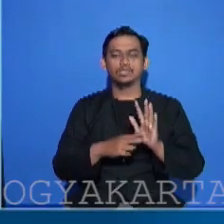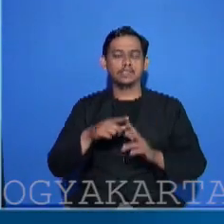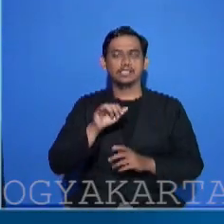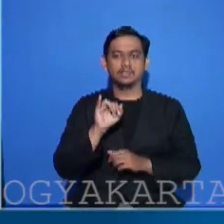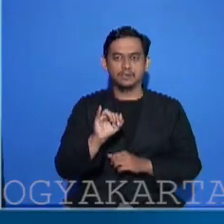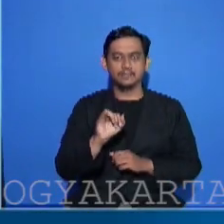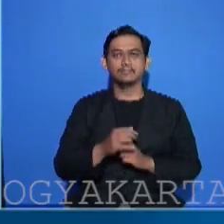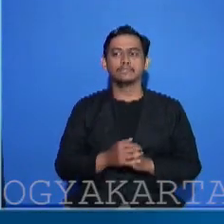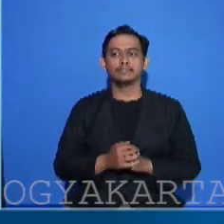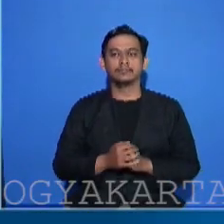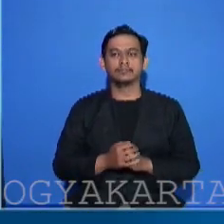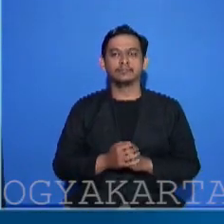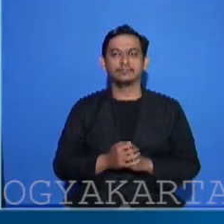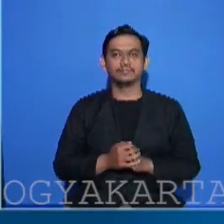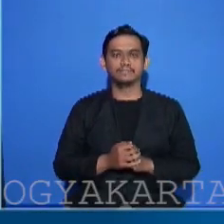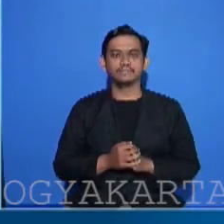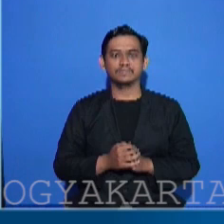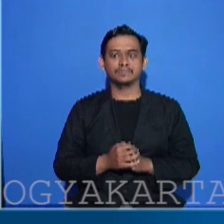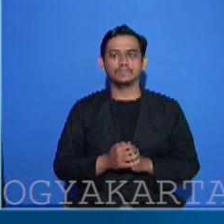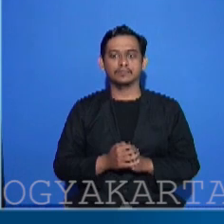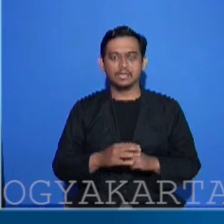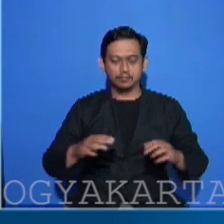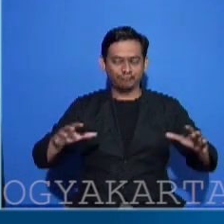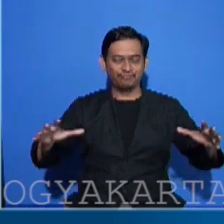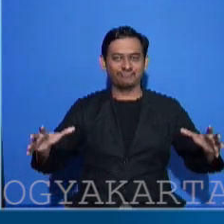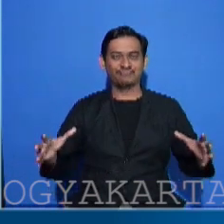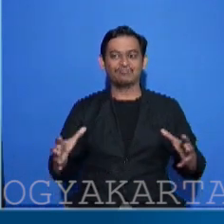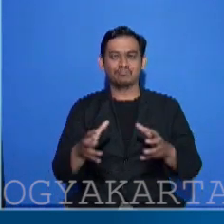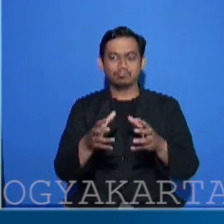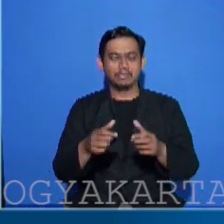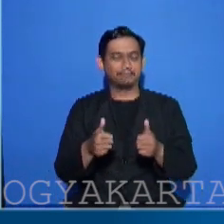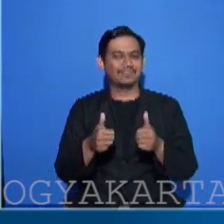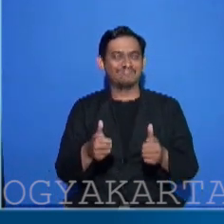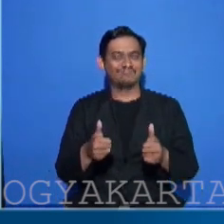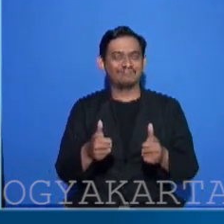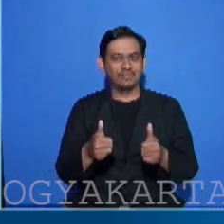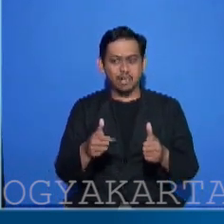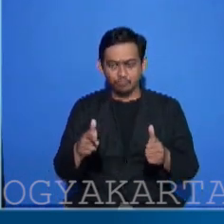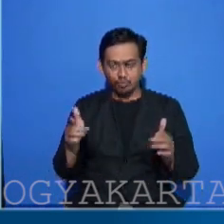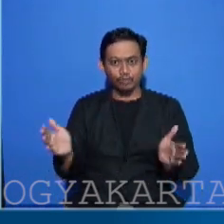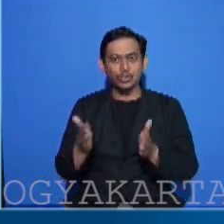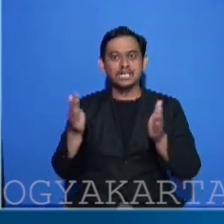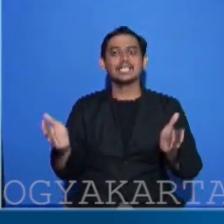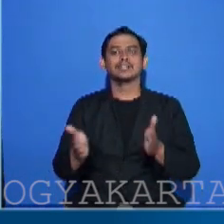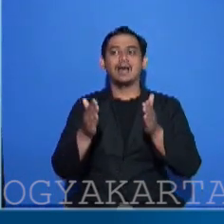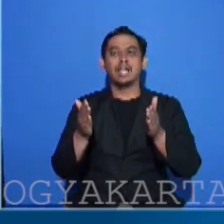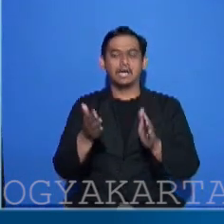dan mereka bersatu untuk mempersiapkan dari budidaya sampai hulu